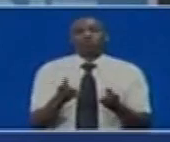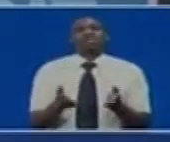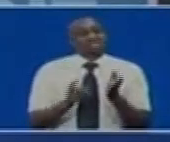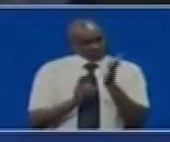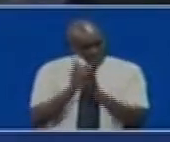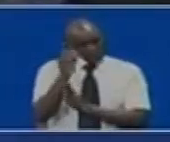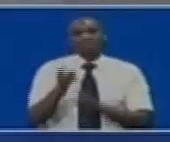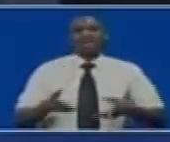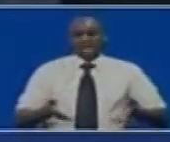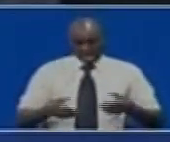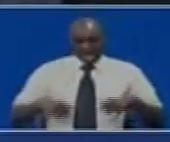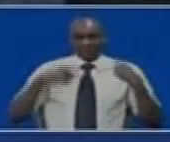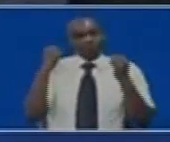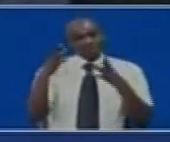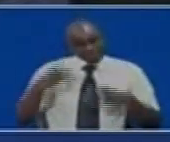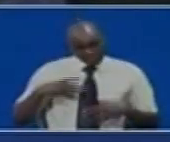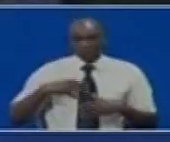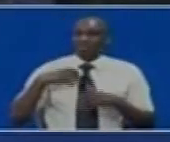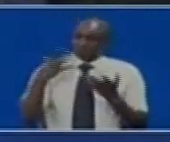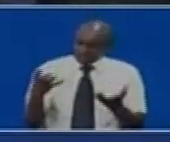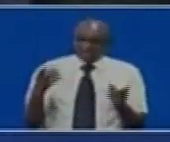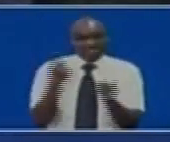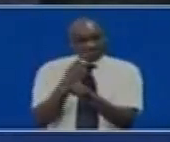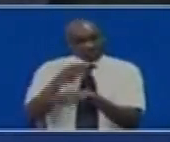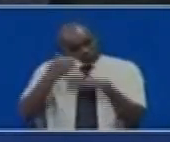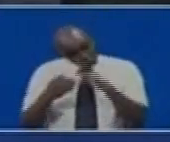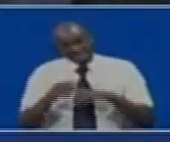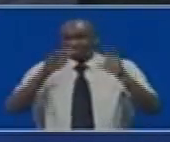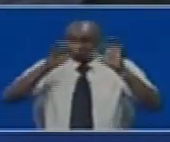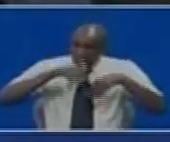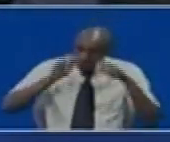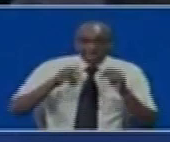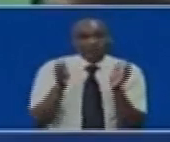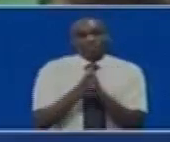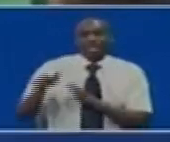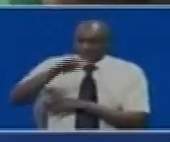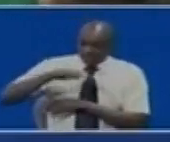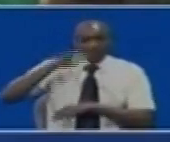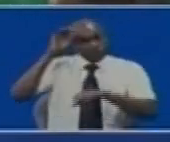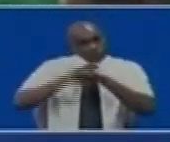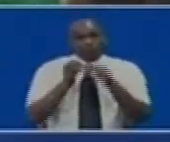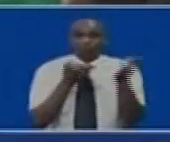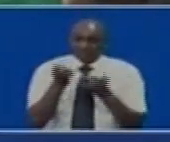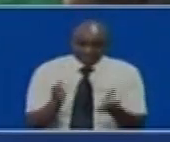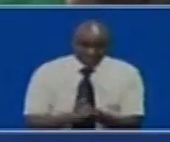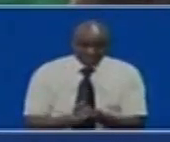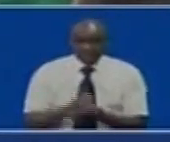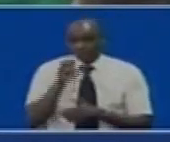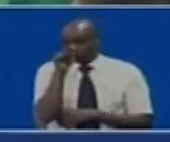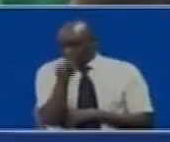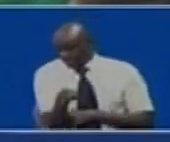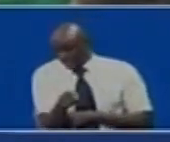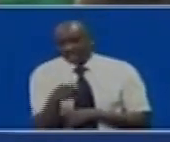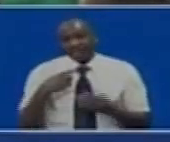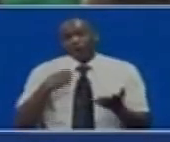kaunti yake kwa hali na mali, kutoka kwa miundo msingi, kilimo hadi kutoa mazingara mwafaka ya kibiashara. Ila mkaguzi